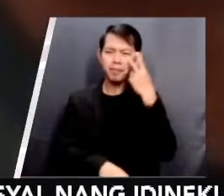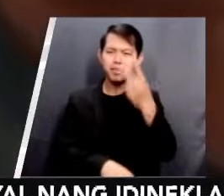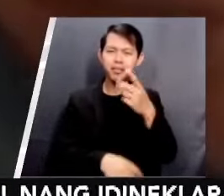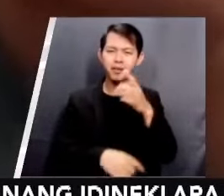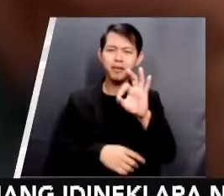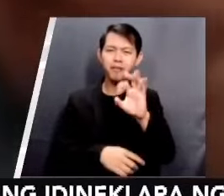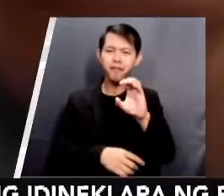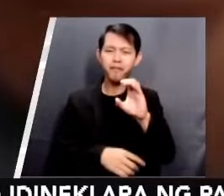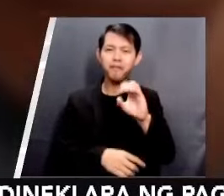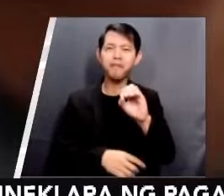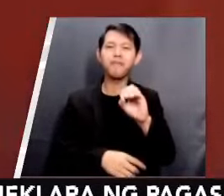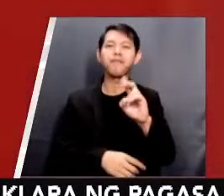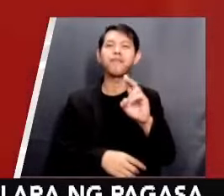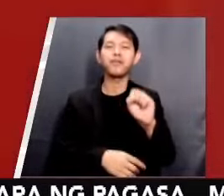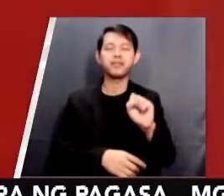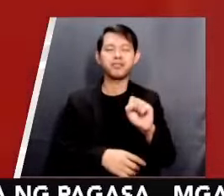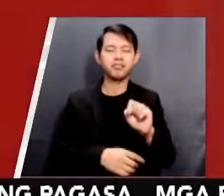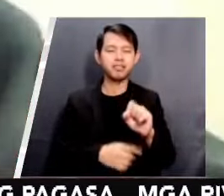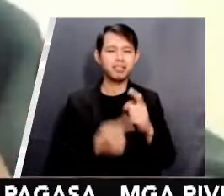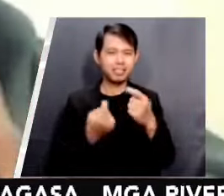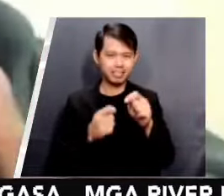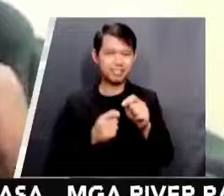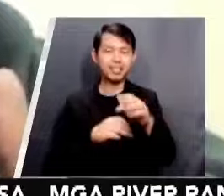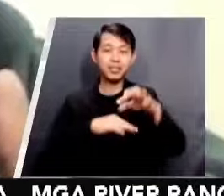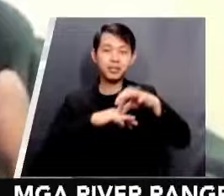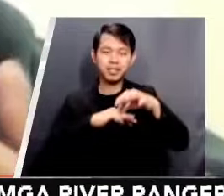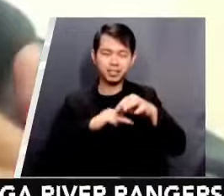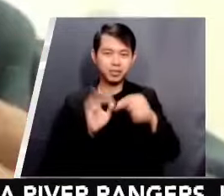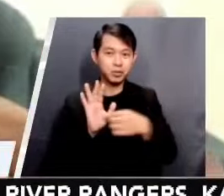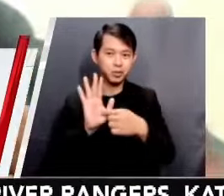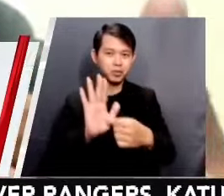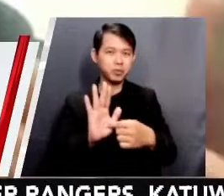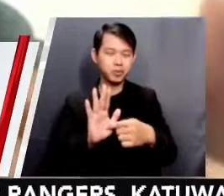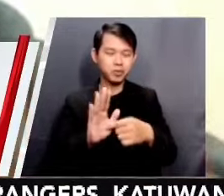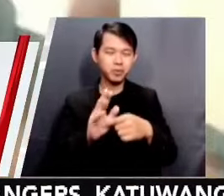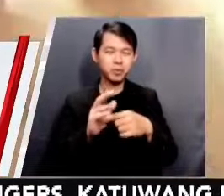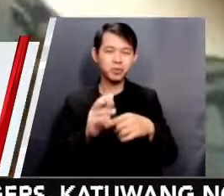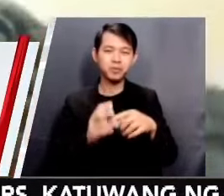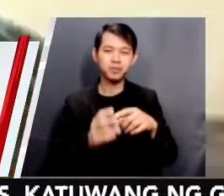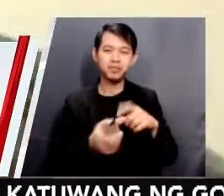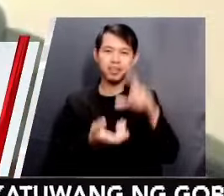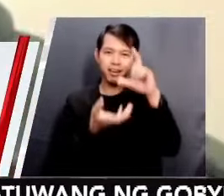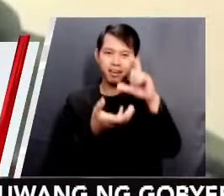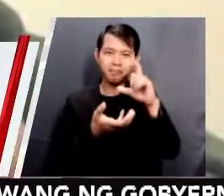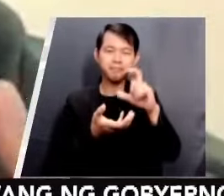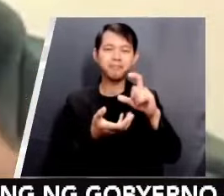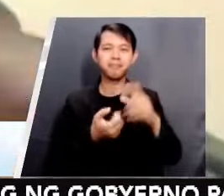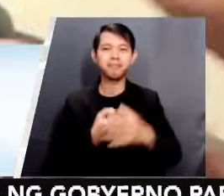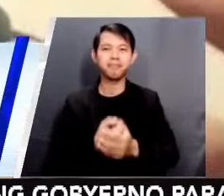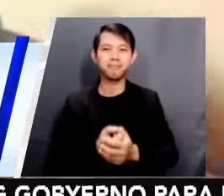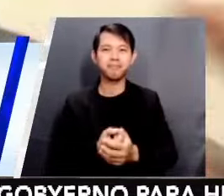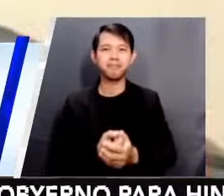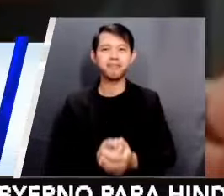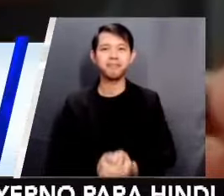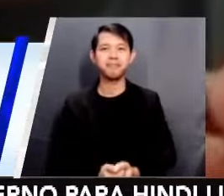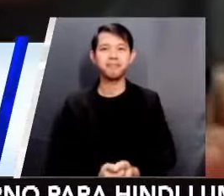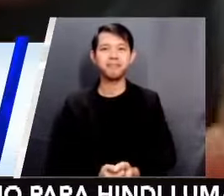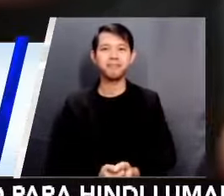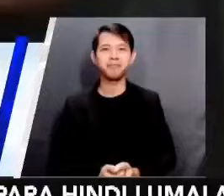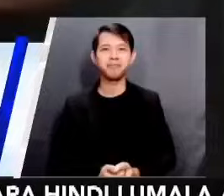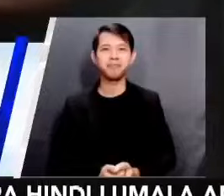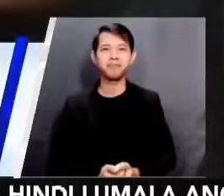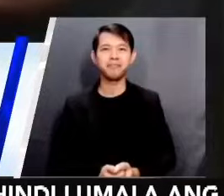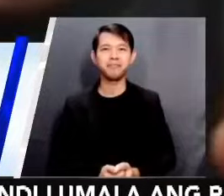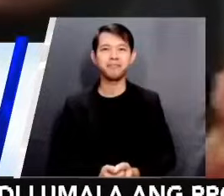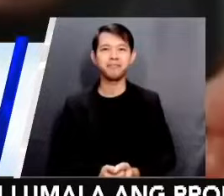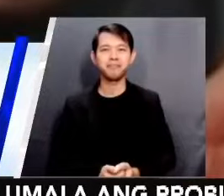nga lang. Yung ring kaya yung autofocus ko. Kaya pagpalit ako sa kanya to sit on the other side para mas madali kong mabulag. Ito raw ang